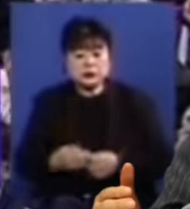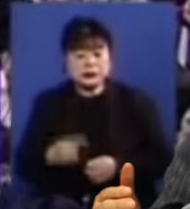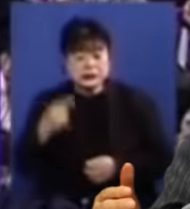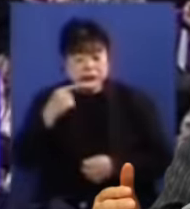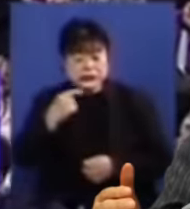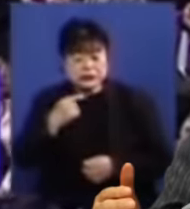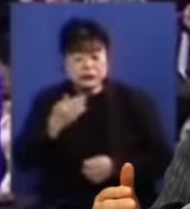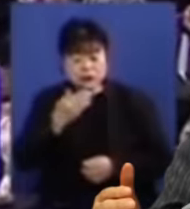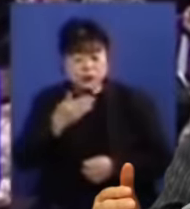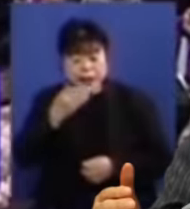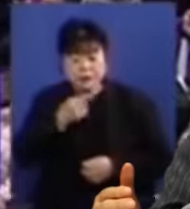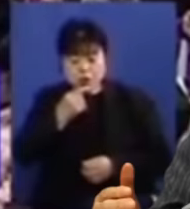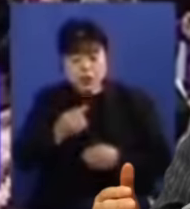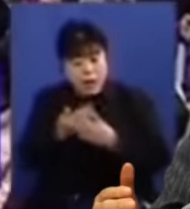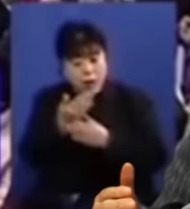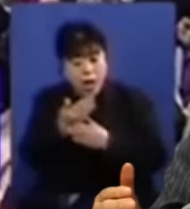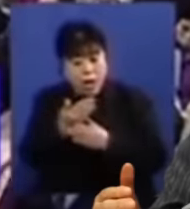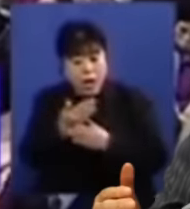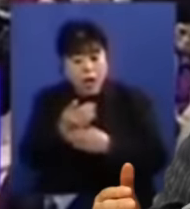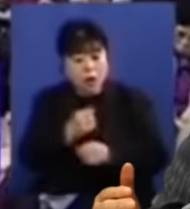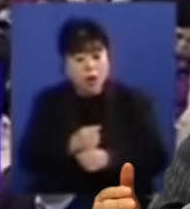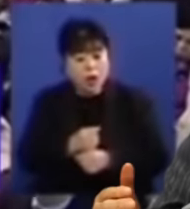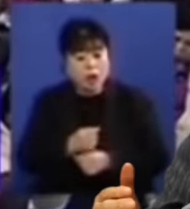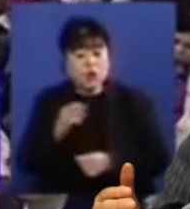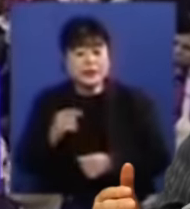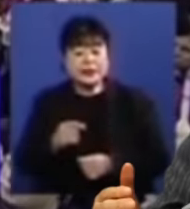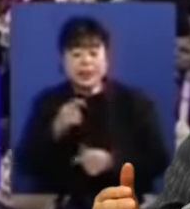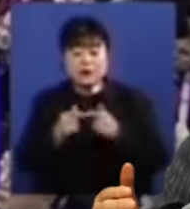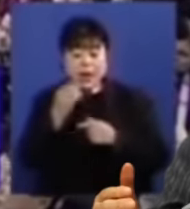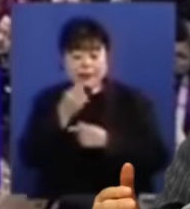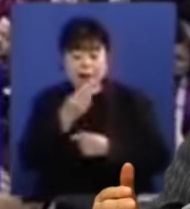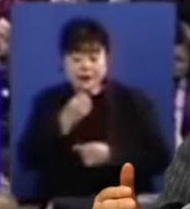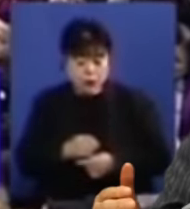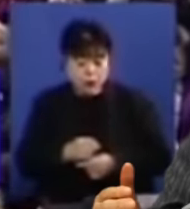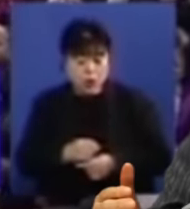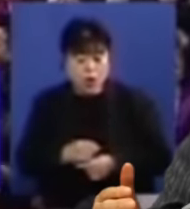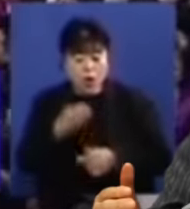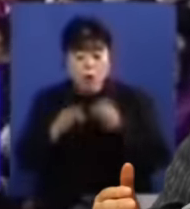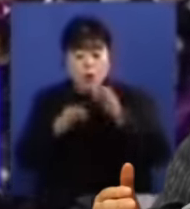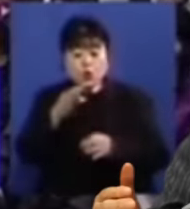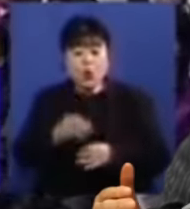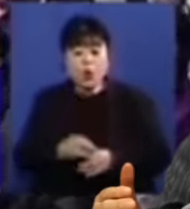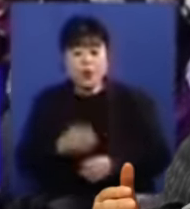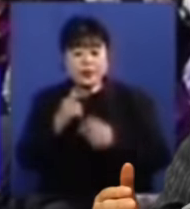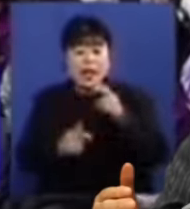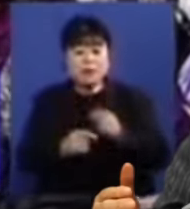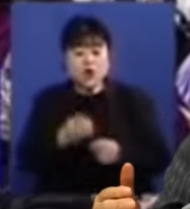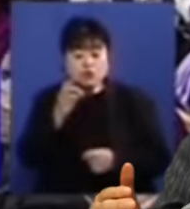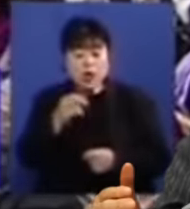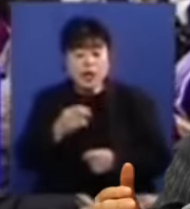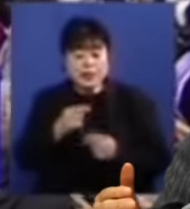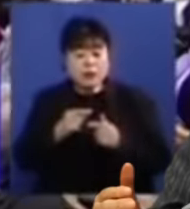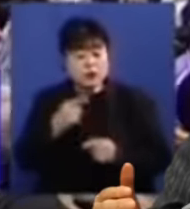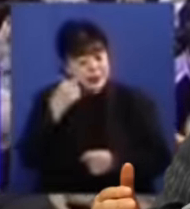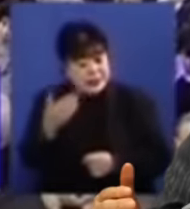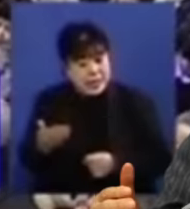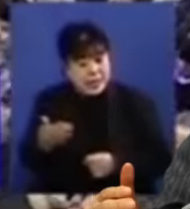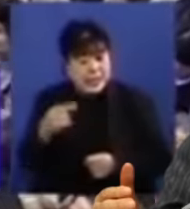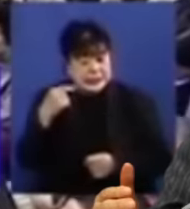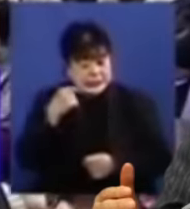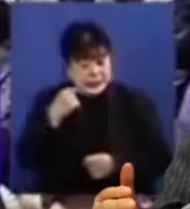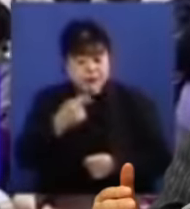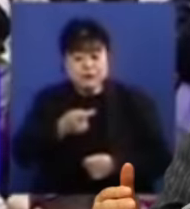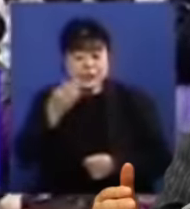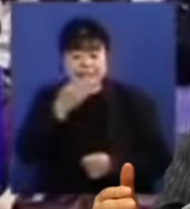쓴물을 내겠느냐. 내 형제들아 어찌 무화과나무가 감람열매를 포도나무가 무화과를 맺겠느냐. 이와 같이 짠물이